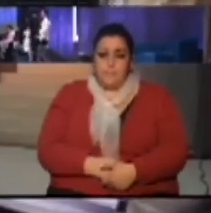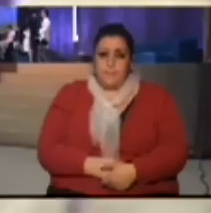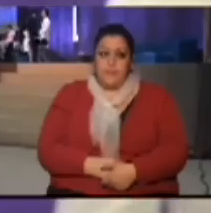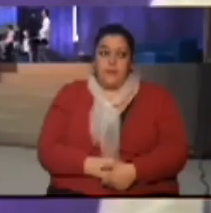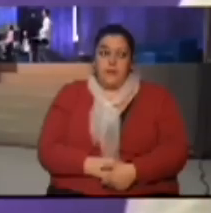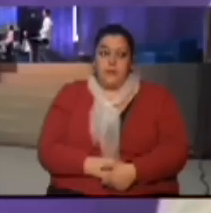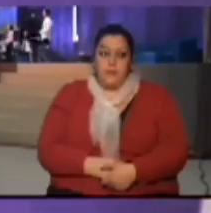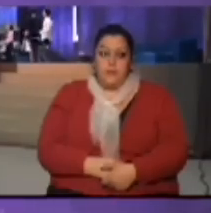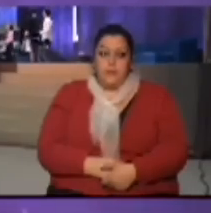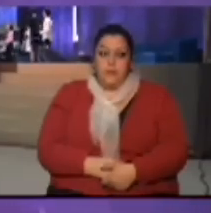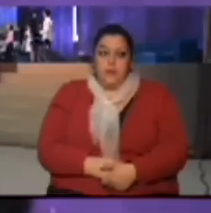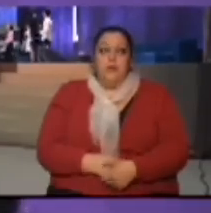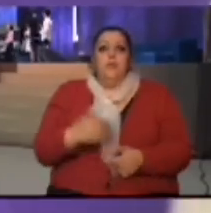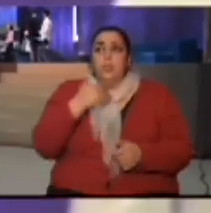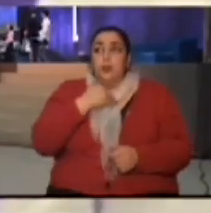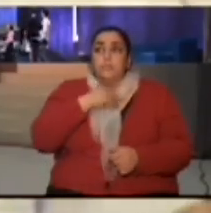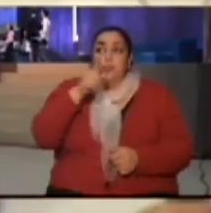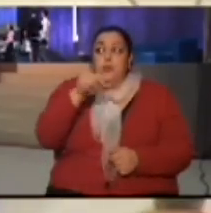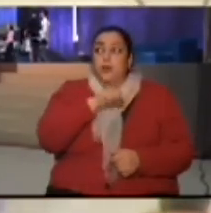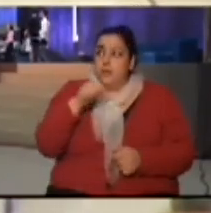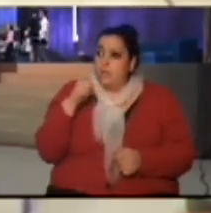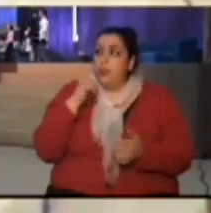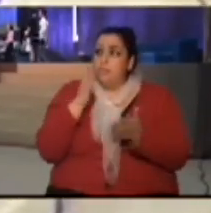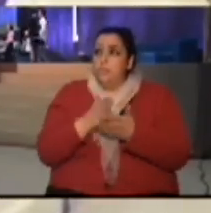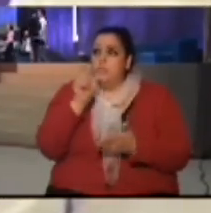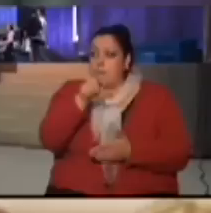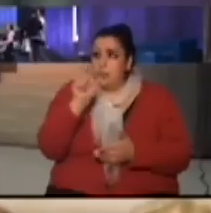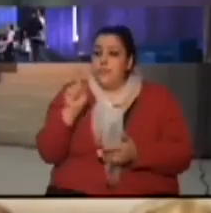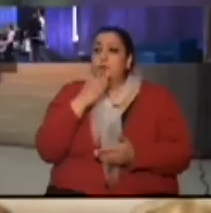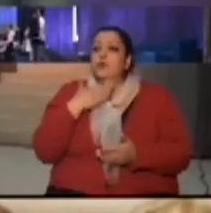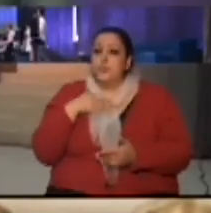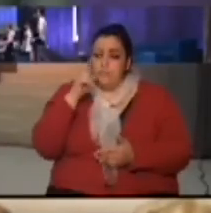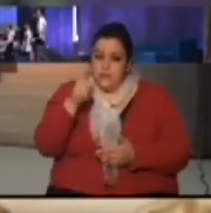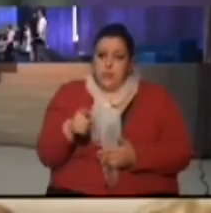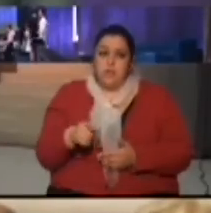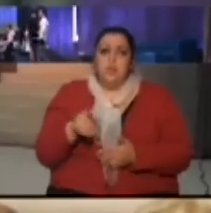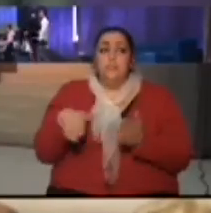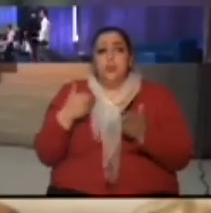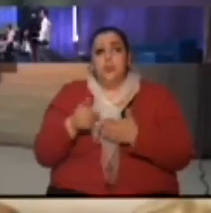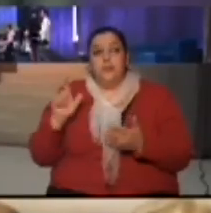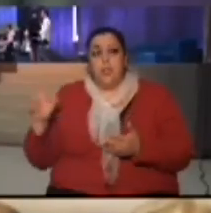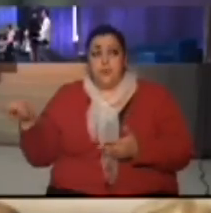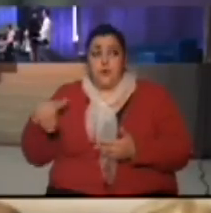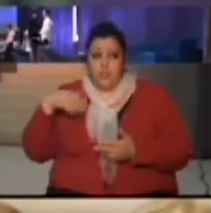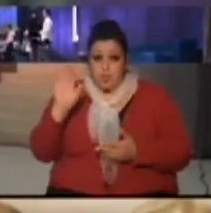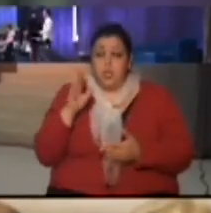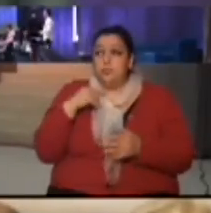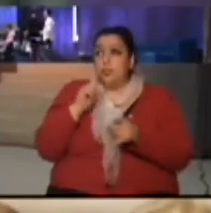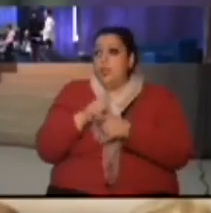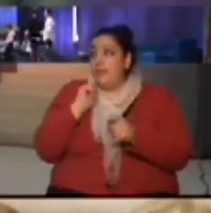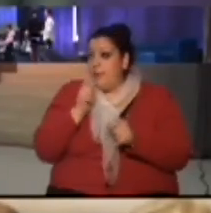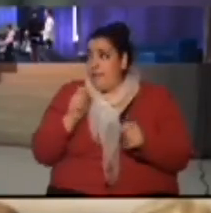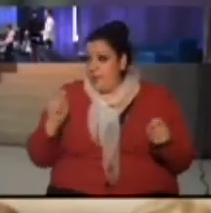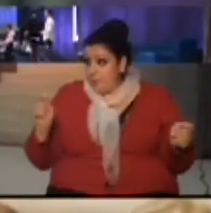ունես քո քառակուսին, քո թթվածինը, ունես մարդիկ, որ սիրում են քեզ, բայց միչև թե դուք այստեղից կգնաք, միչև թե մենք ձեզ նվերներ